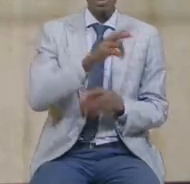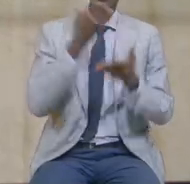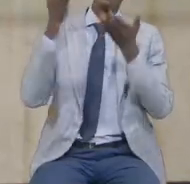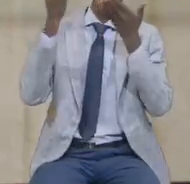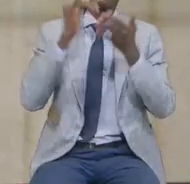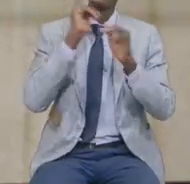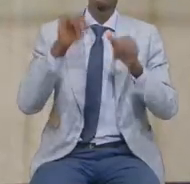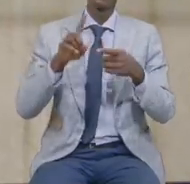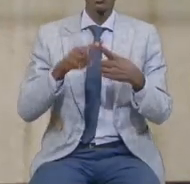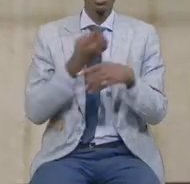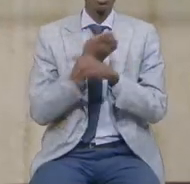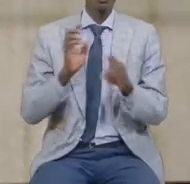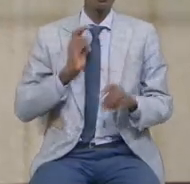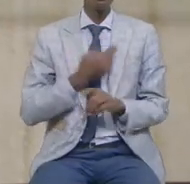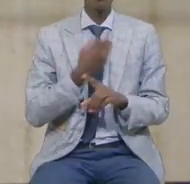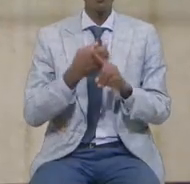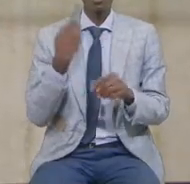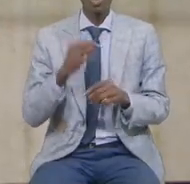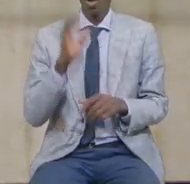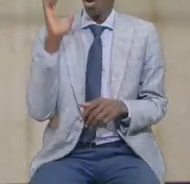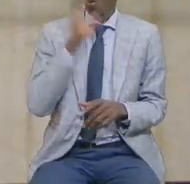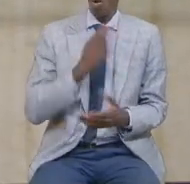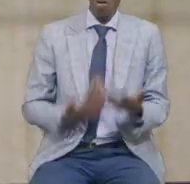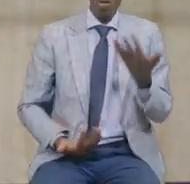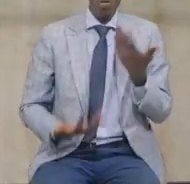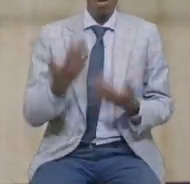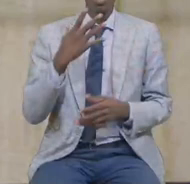fournaise ardente et il nous